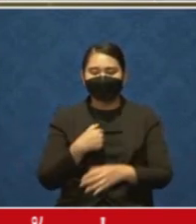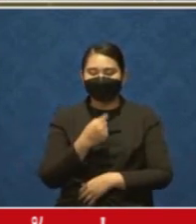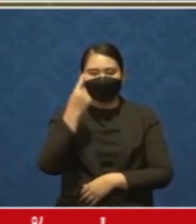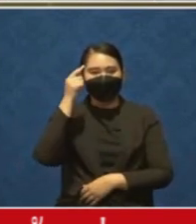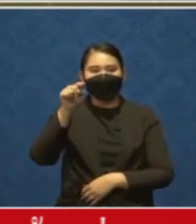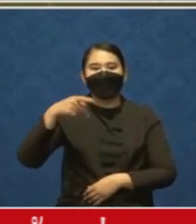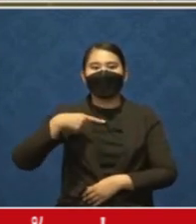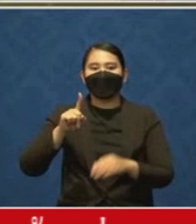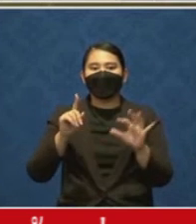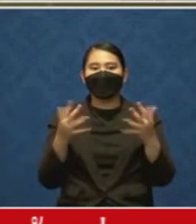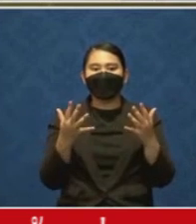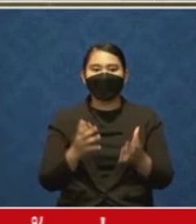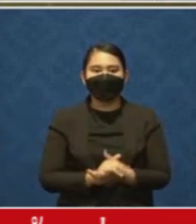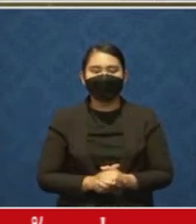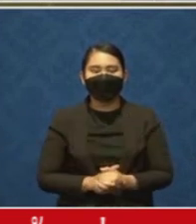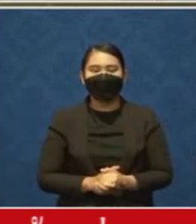รเลยครับท่านประธานครับ